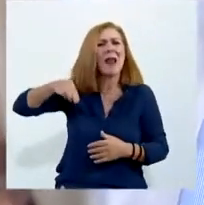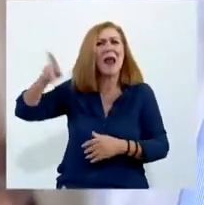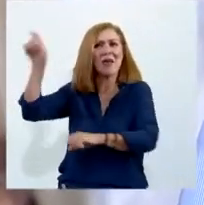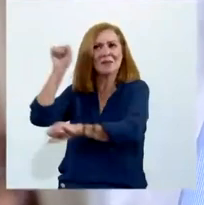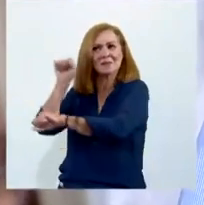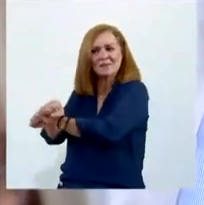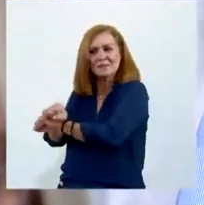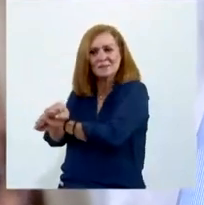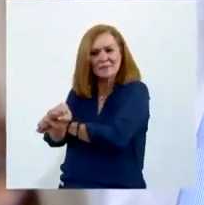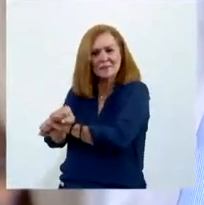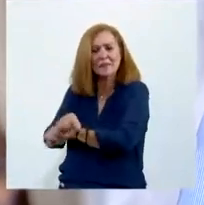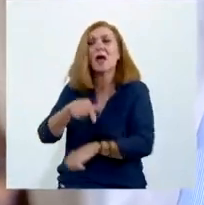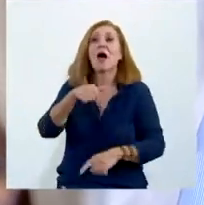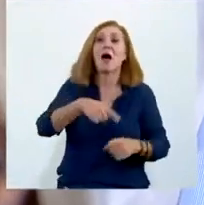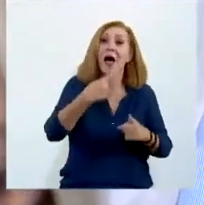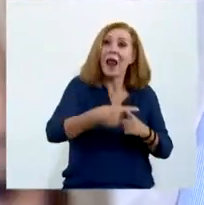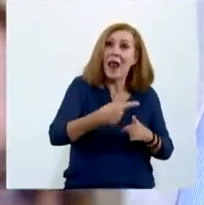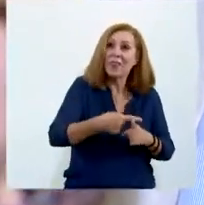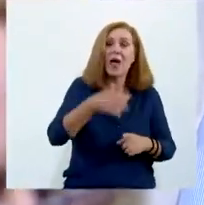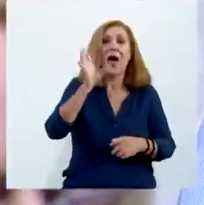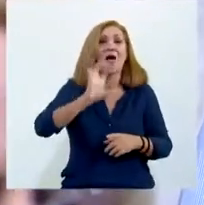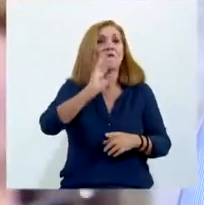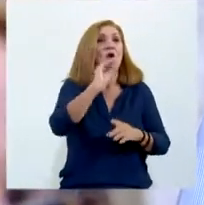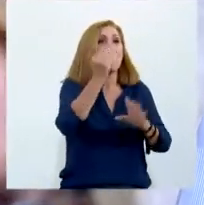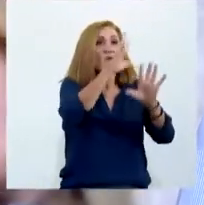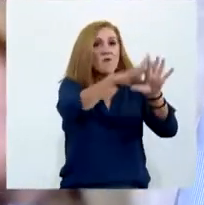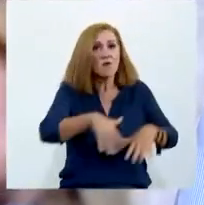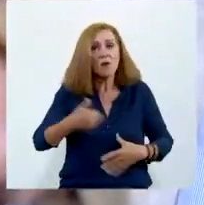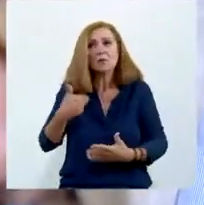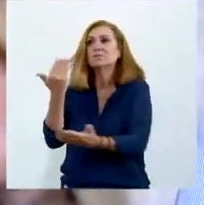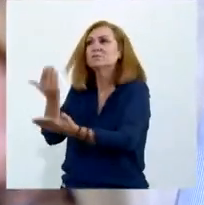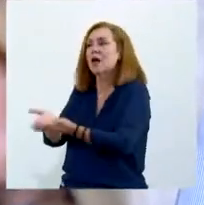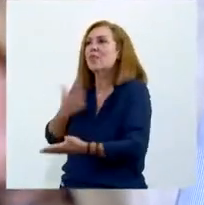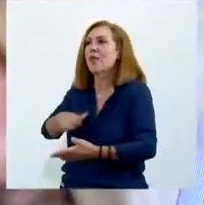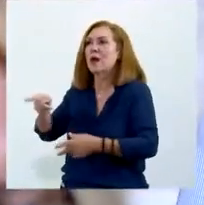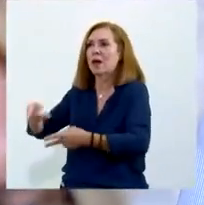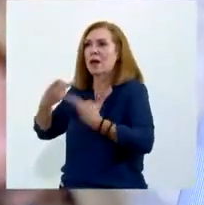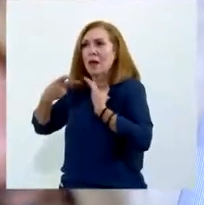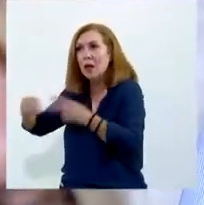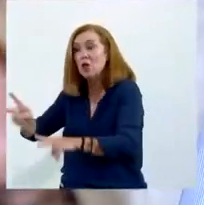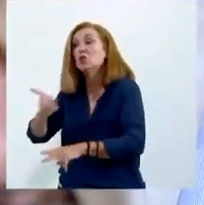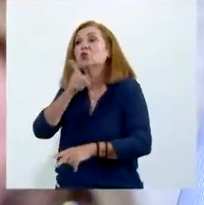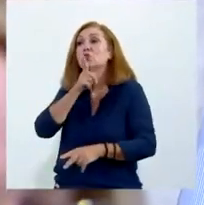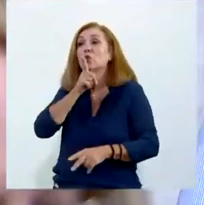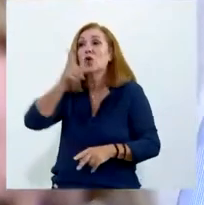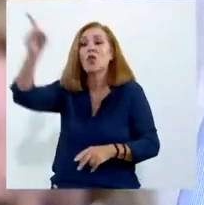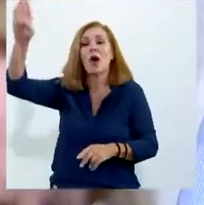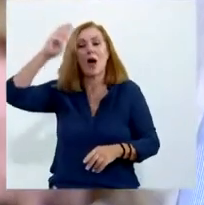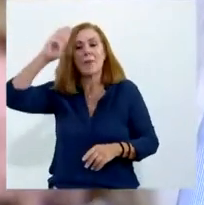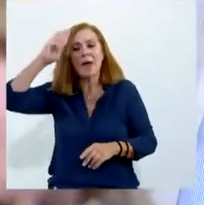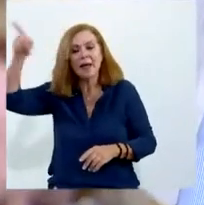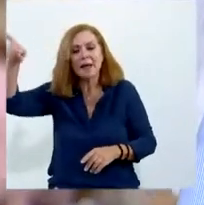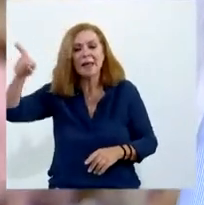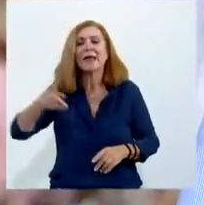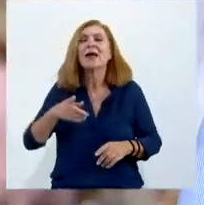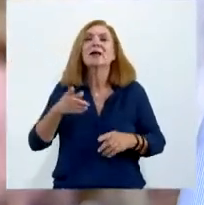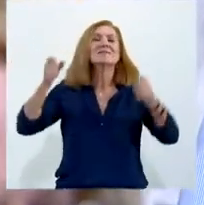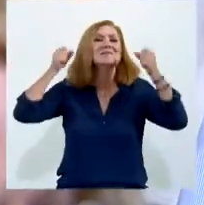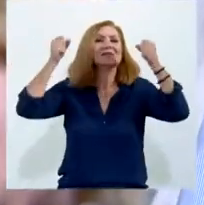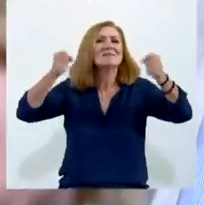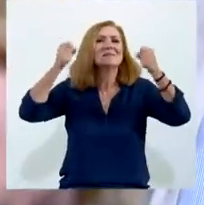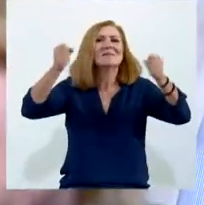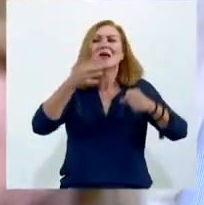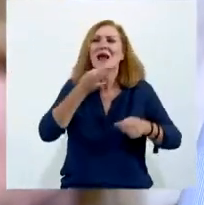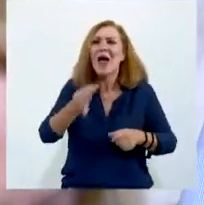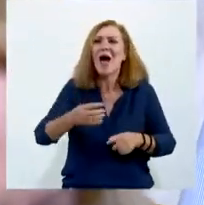αποφυλάκιση ζήτησε και το Ευρωκοινοβούλιο, ενώ θέση έλαβε και το Υπουργείο Εξωτερικών των ΗΠΑ. Ελλάς, Ελλάς, σκέπασε και εμάζεται το σύνθημα που